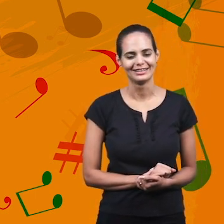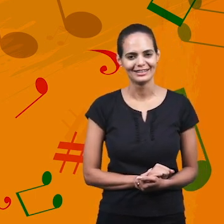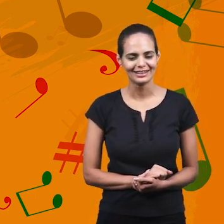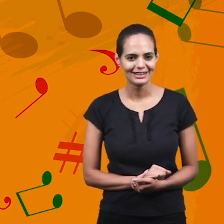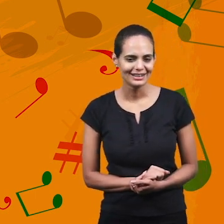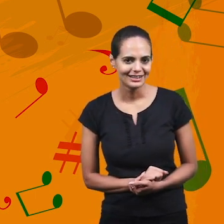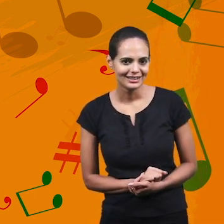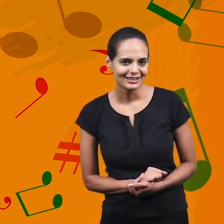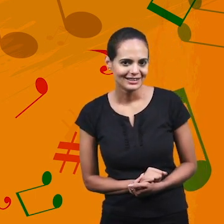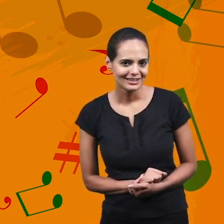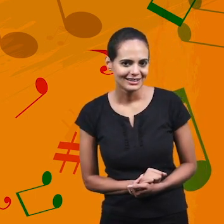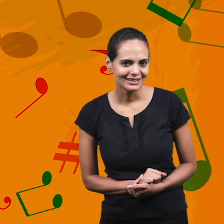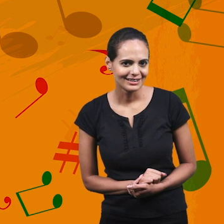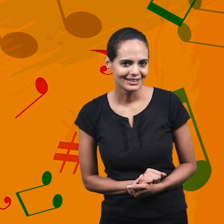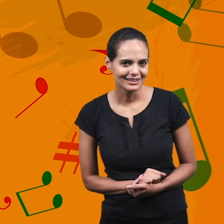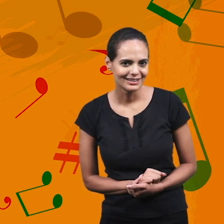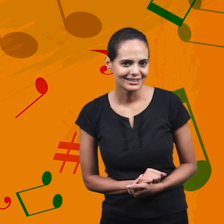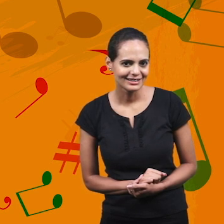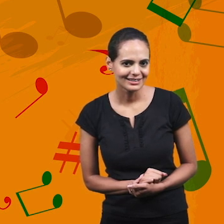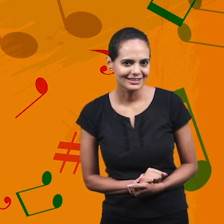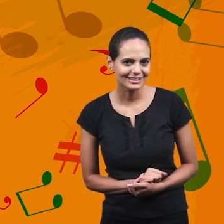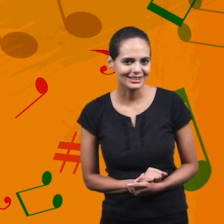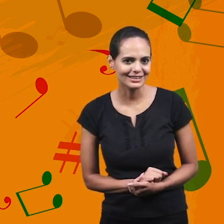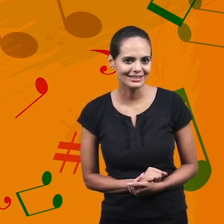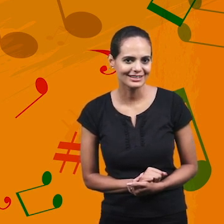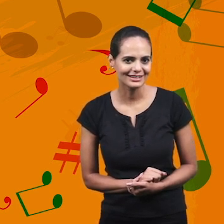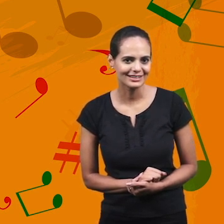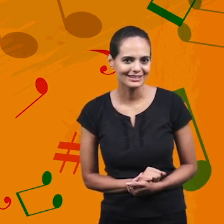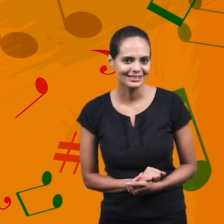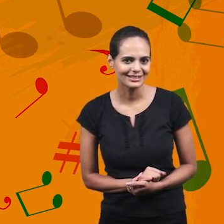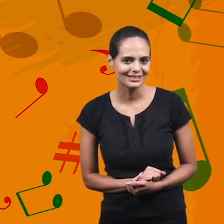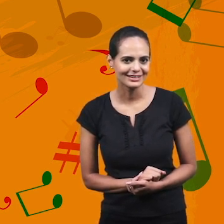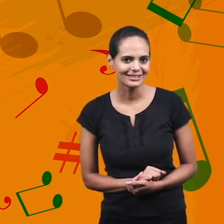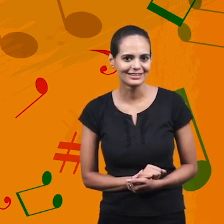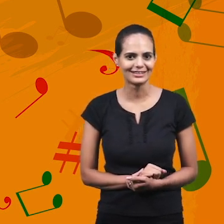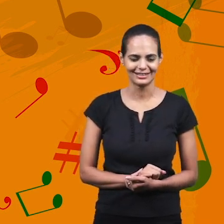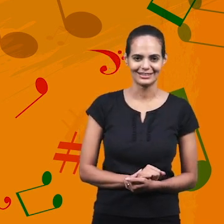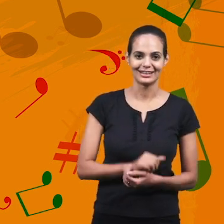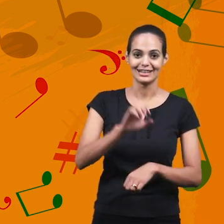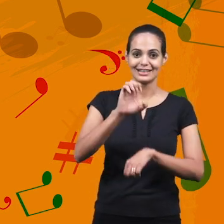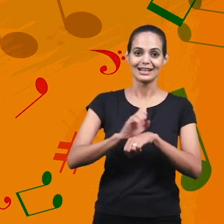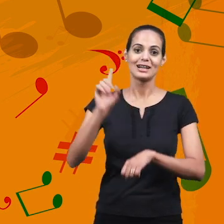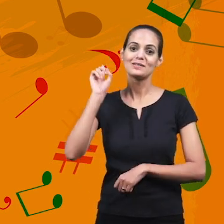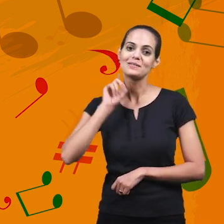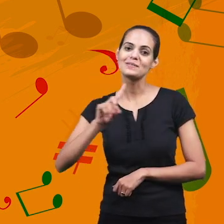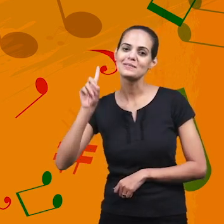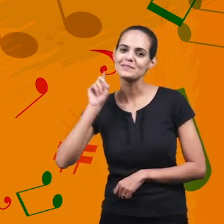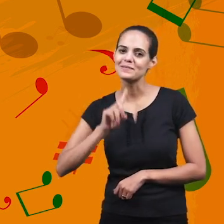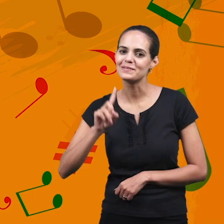Otávio Lopes, c'est de Manhuaçu, Minas Gerais.